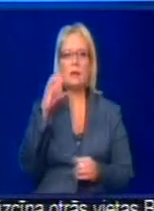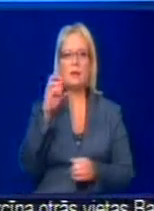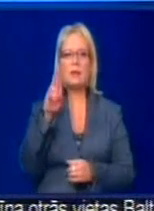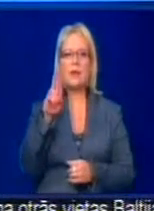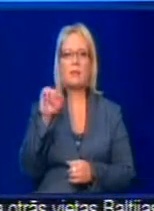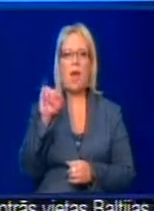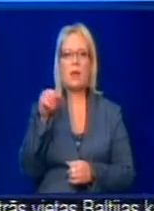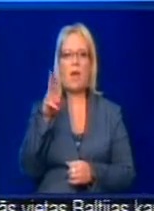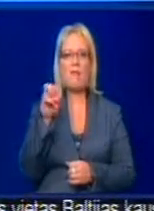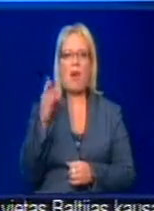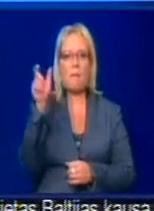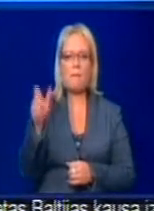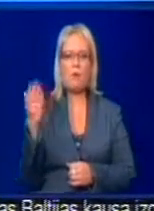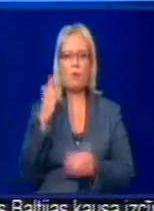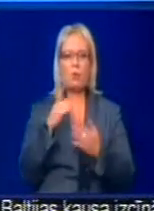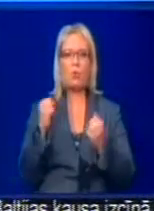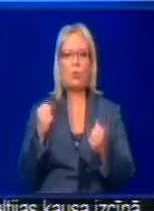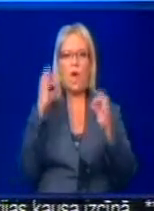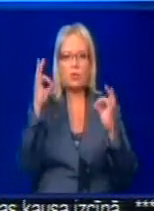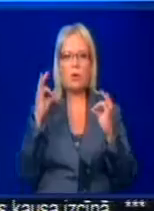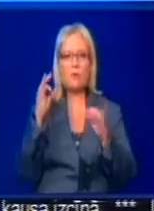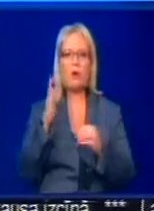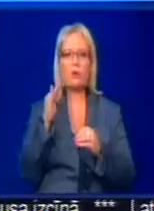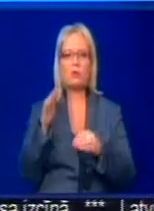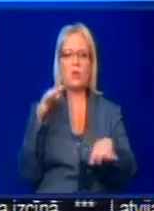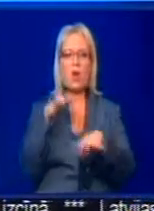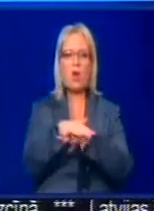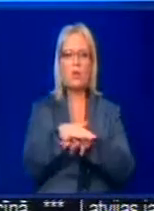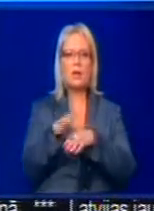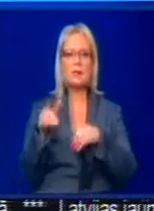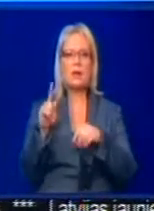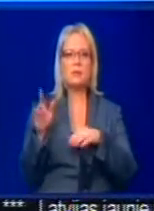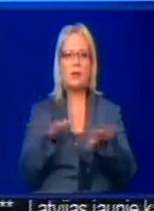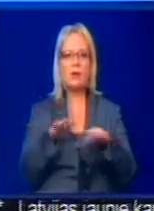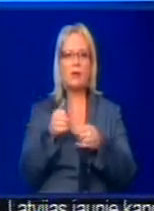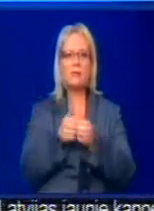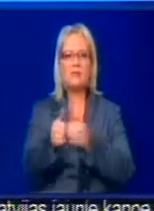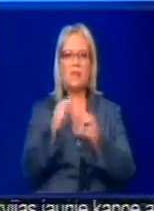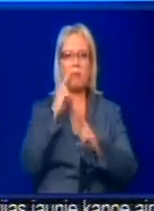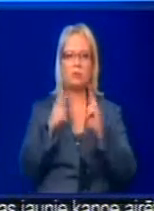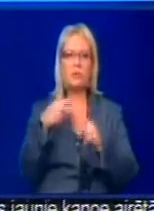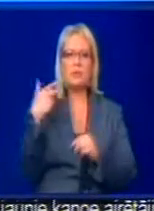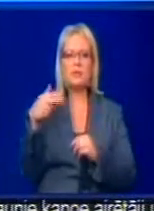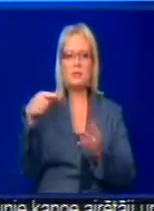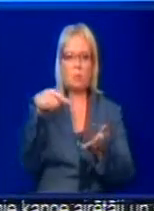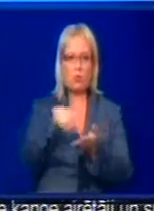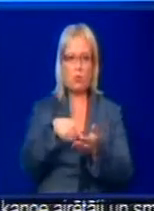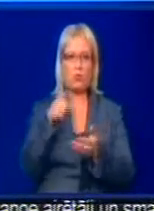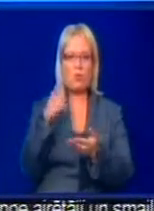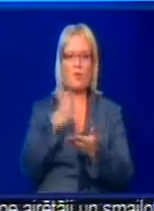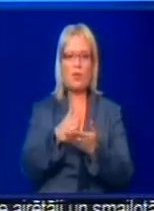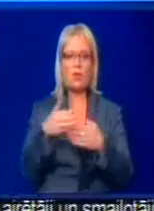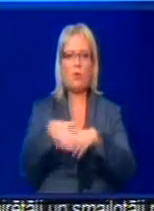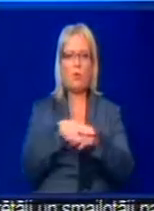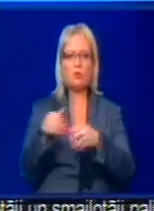Džoharam Carnajevam, kuru tur aizdomās par Bostonas terorakta sarīkošanu, izvirzītas apsūdzības 30 punktos. To